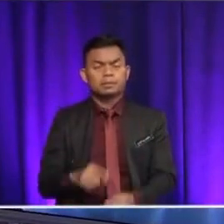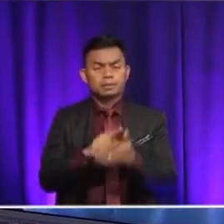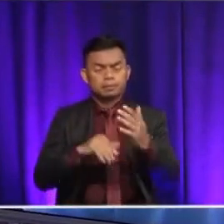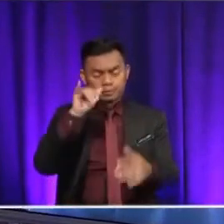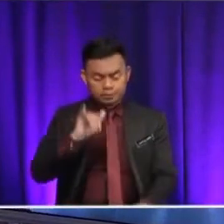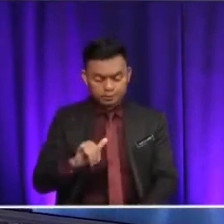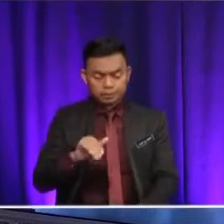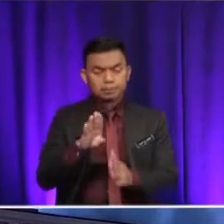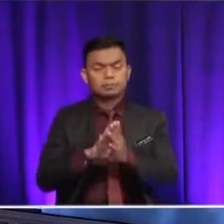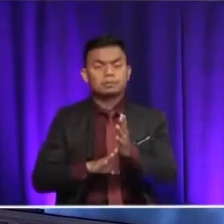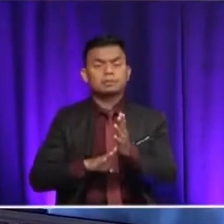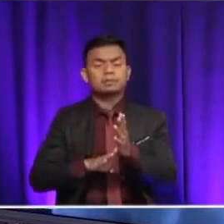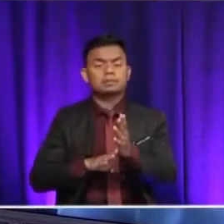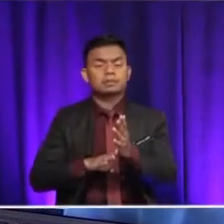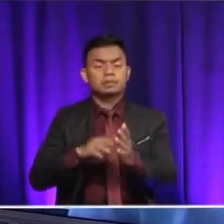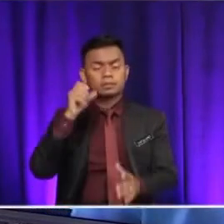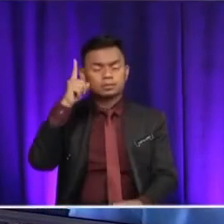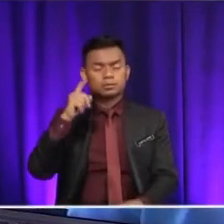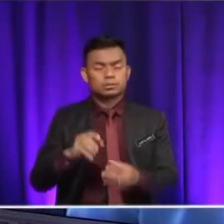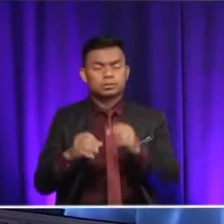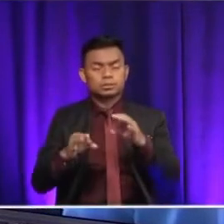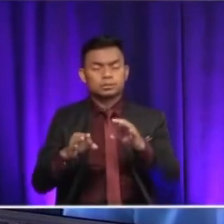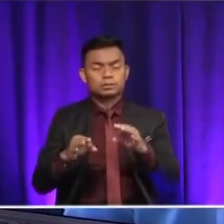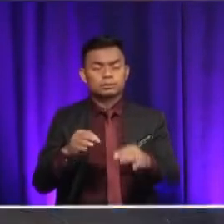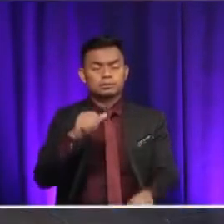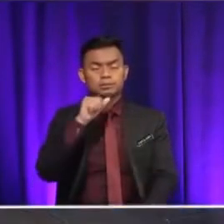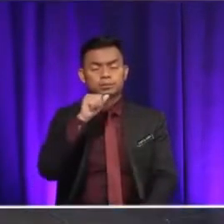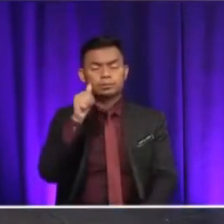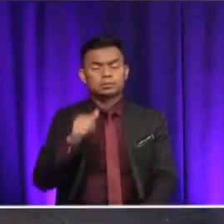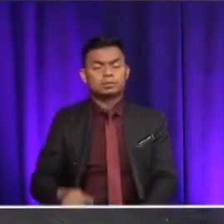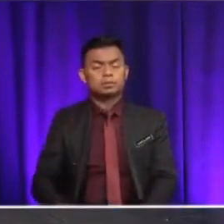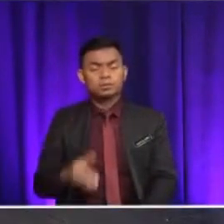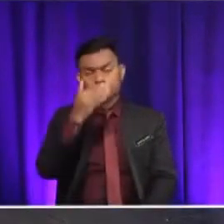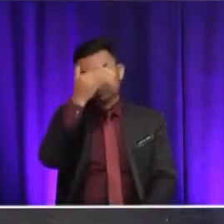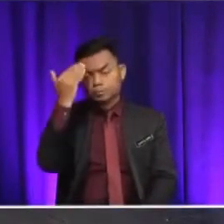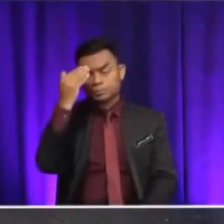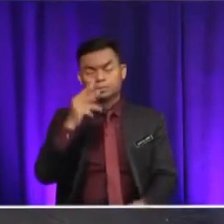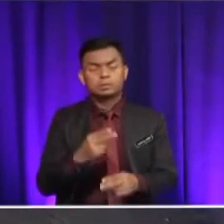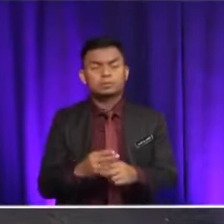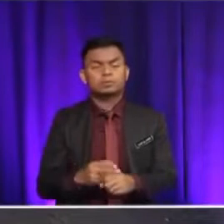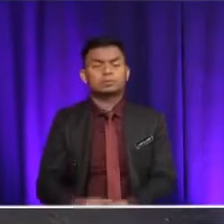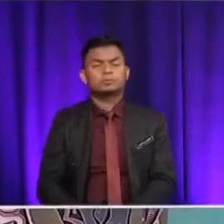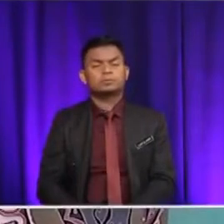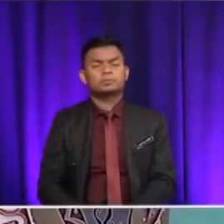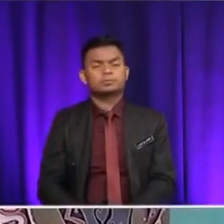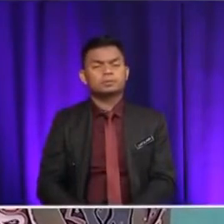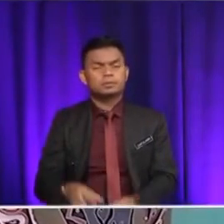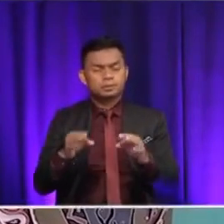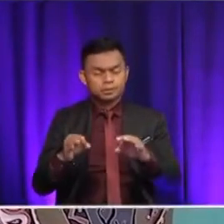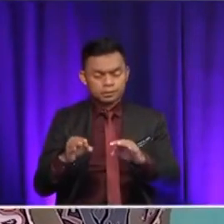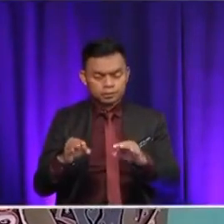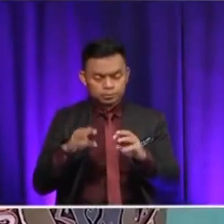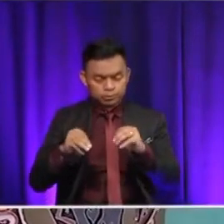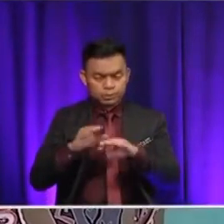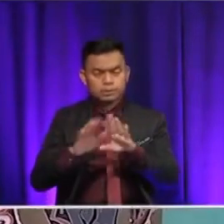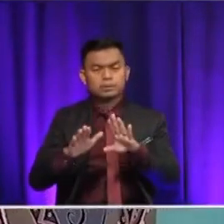hafal simbol-simbol bagi lukisan perpaipan ni, Cikgu? Okey ya Sean, kalau murid tak tahu simbol, memang dia tak boleh